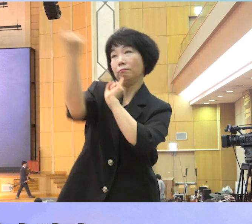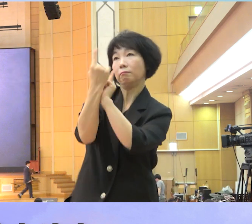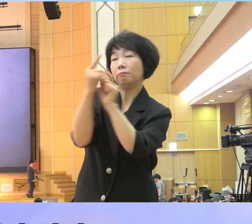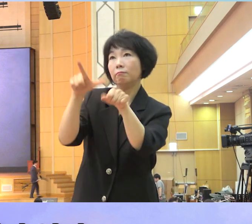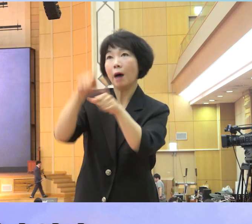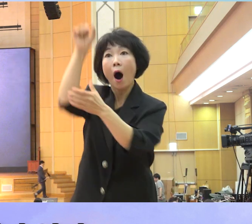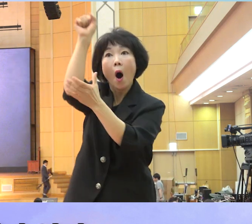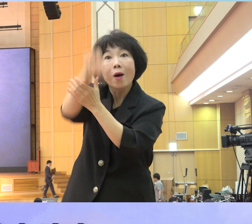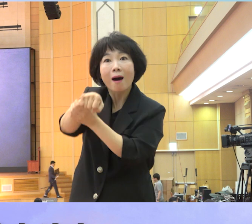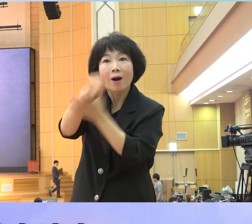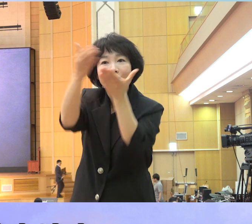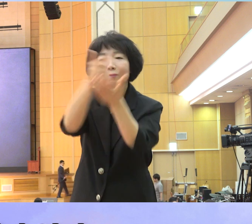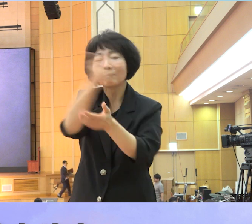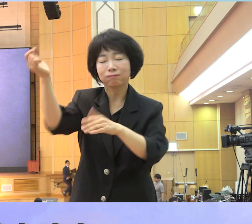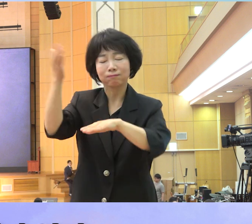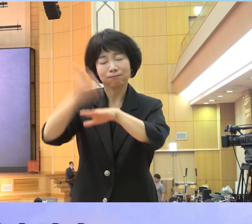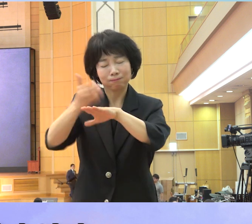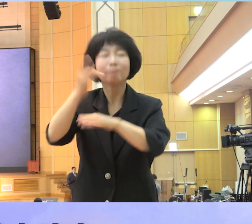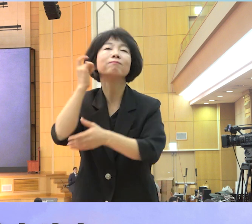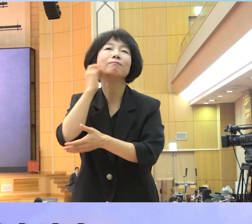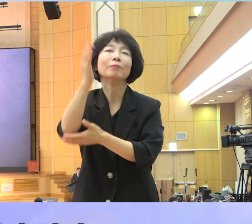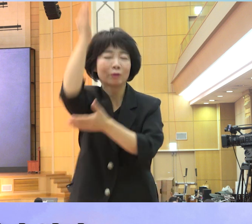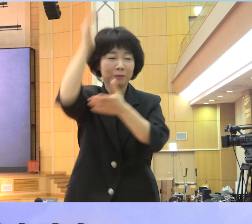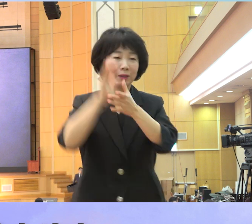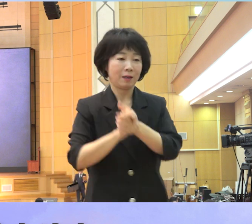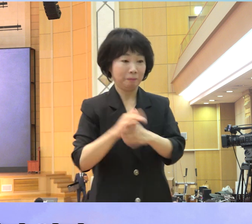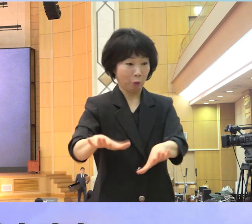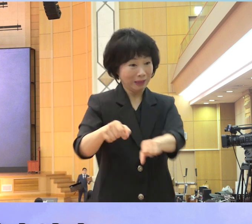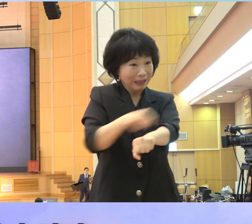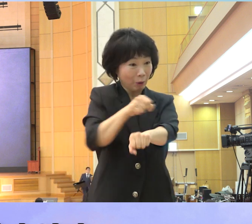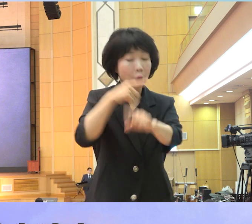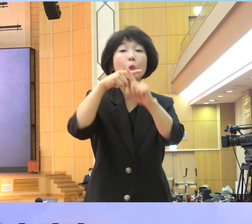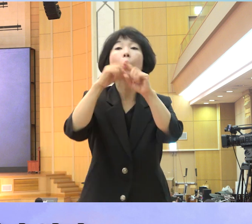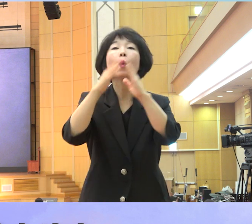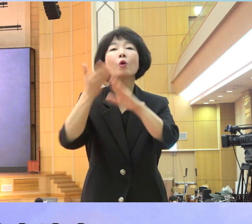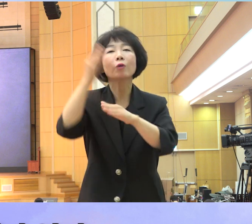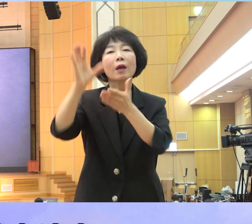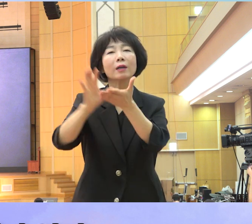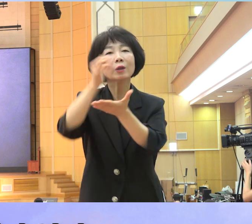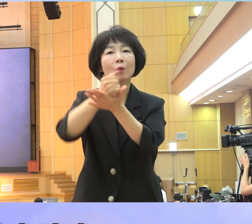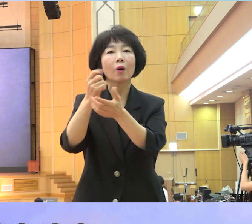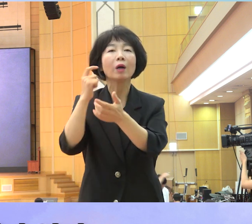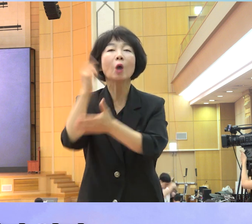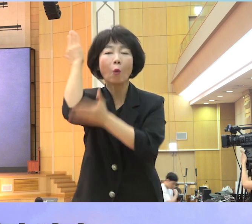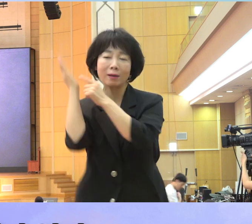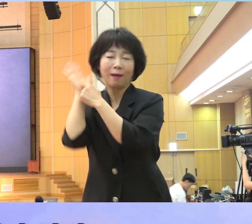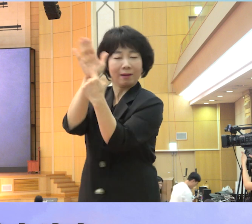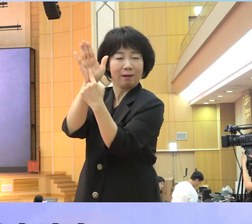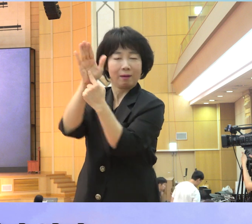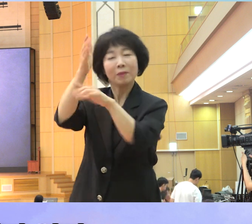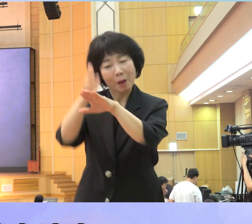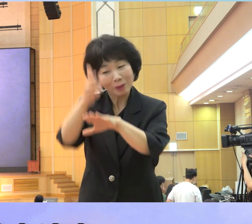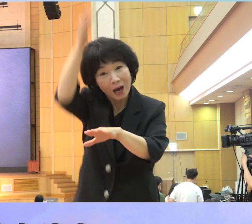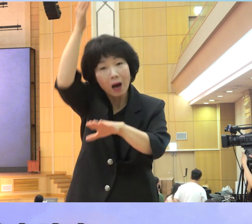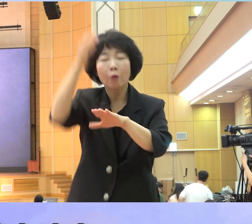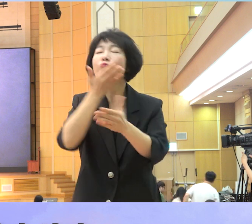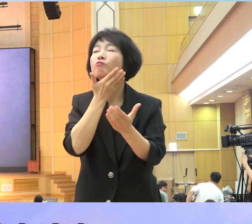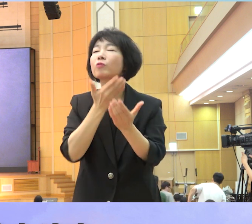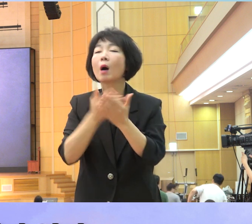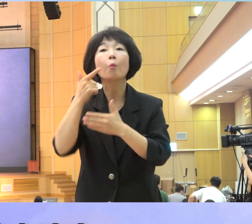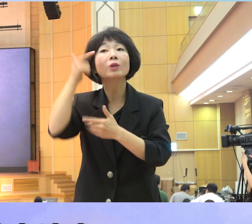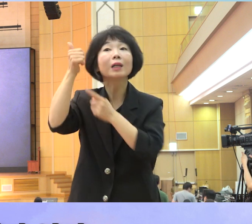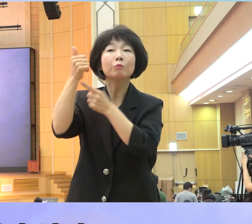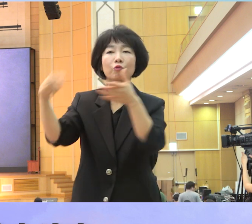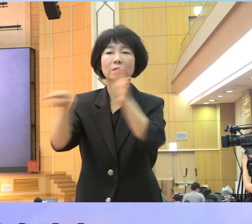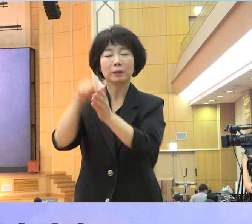시간을 허락하여 주심을 감사를 드립니다. 특별히 교회 위에 그리스도의 영광이 있음을 감사를 드리고 귀한